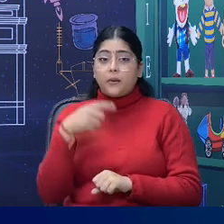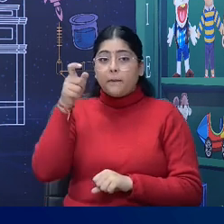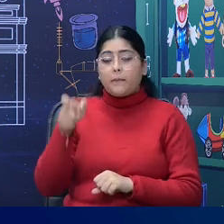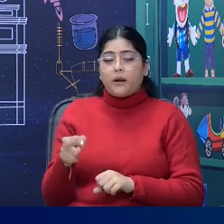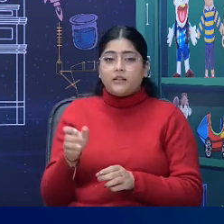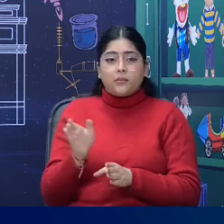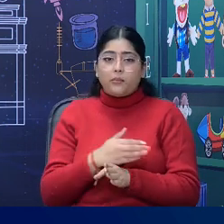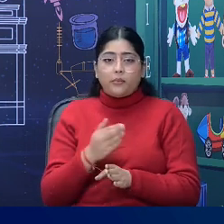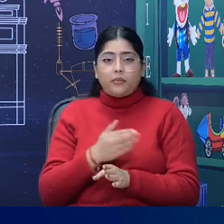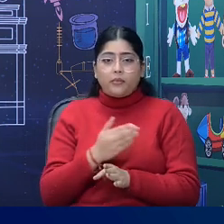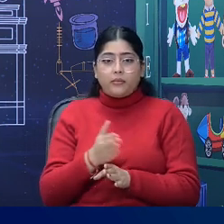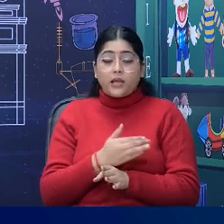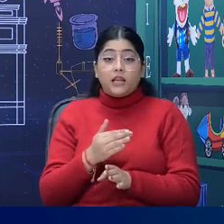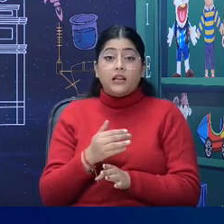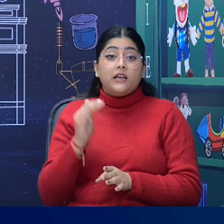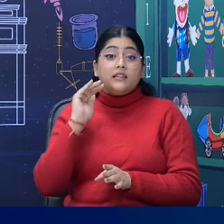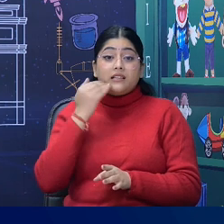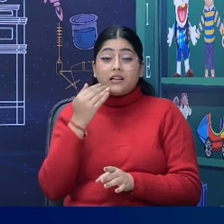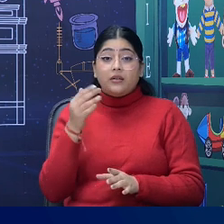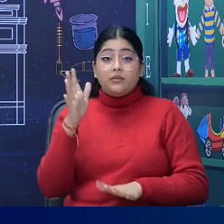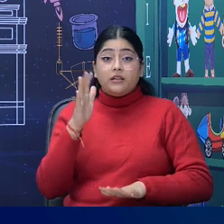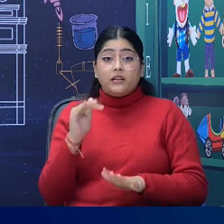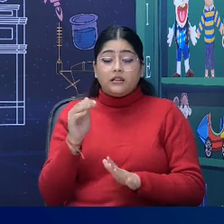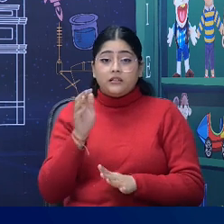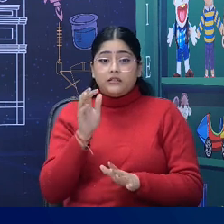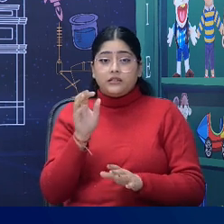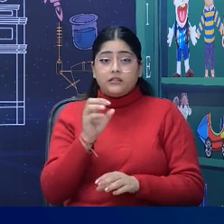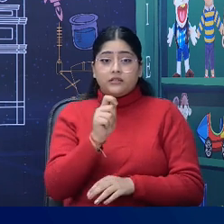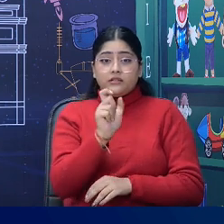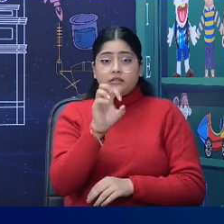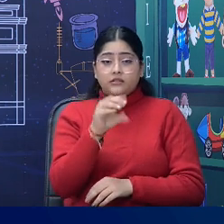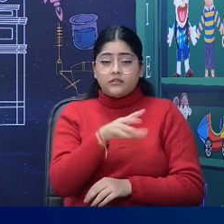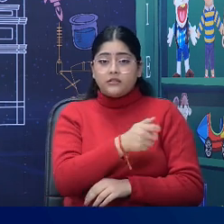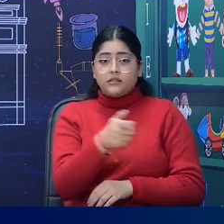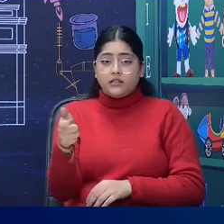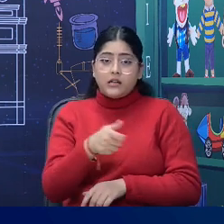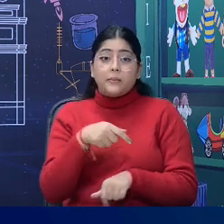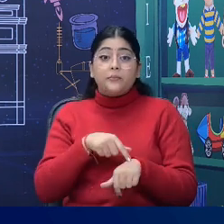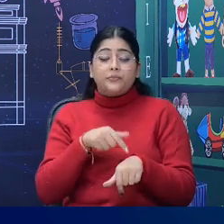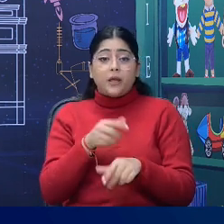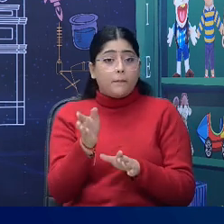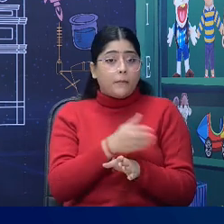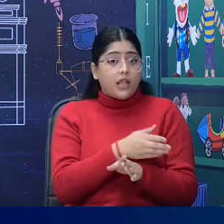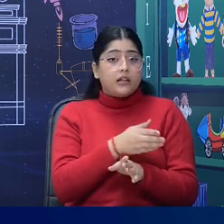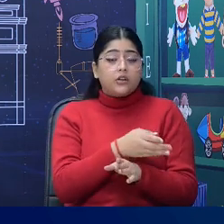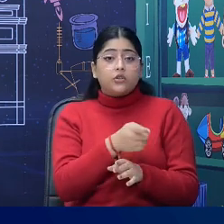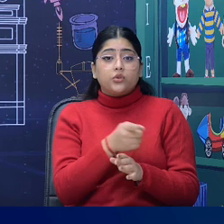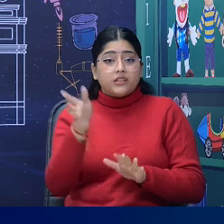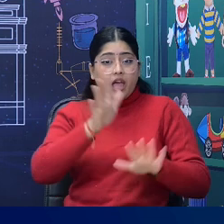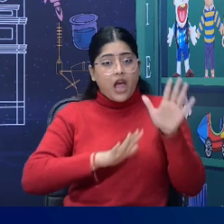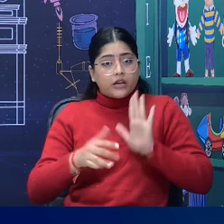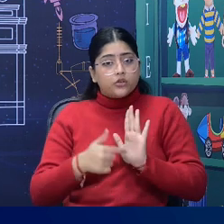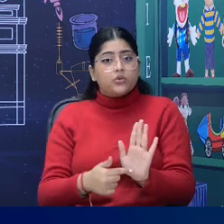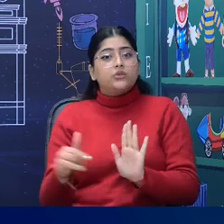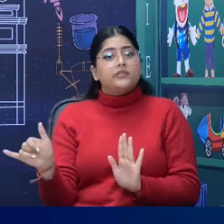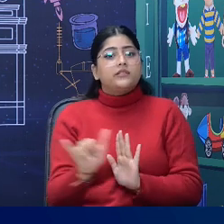कहीं ना कहीं इन लाइंस का इन वर्ड्स का यूज करता है बिल्कुल ठीक कहा आपने अब क्योंकि वो धीर गंभीर वाणी में बोल रहा था और बाकी उसके भक्त थे तो उनको वो बात